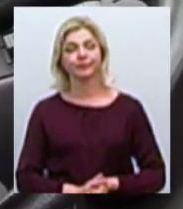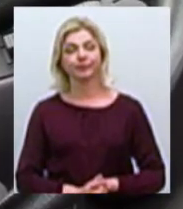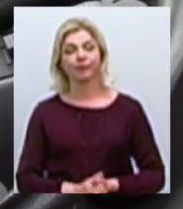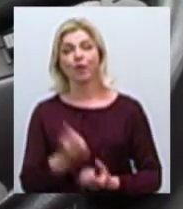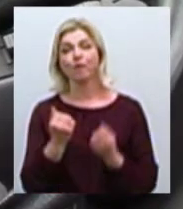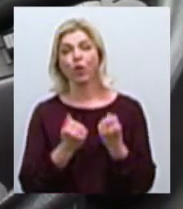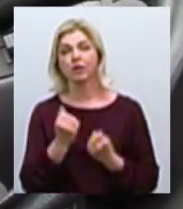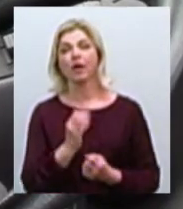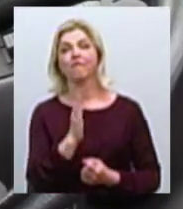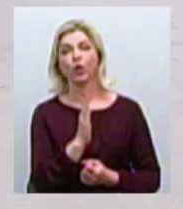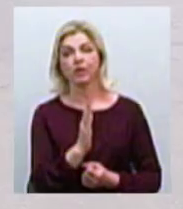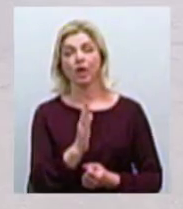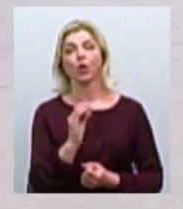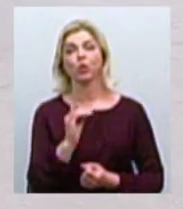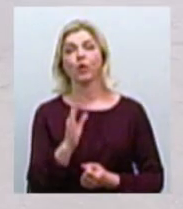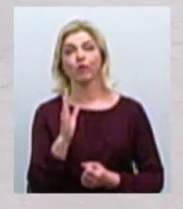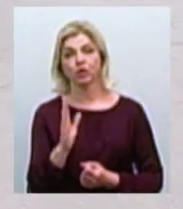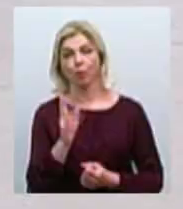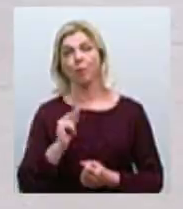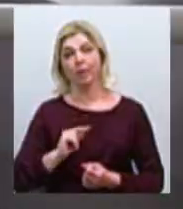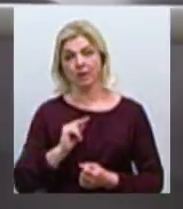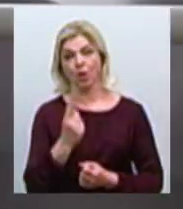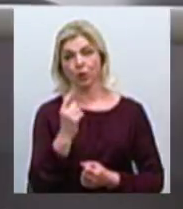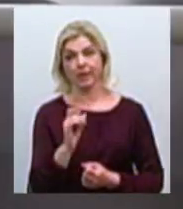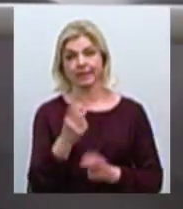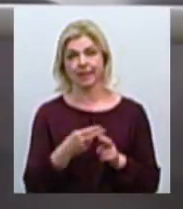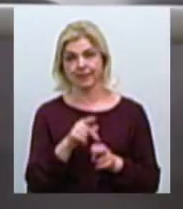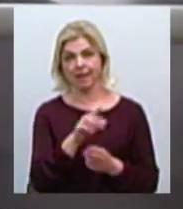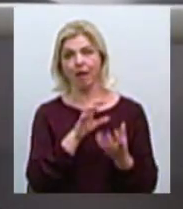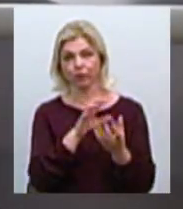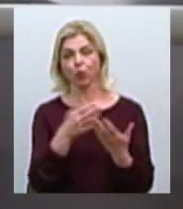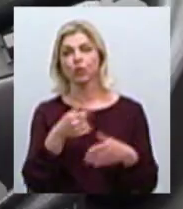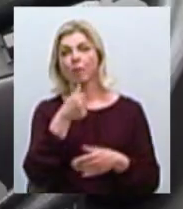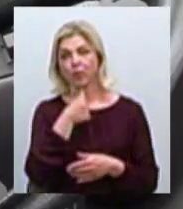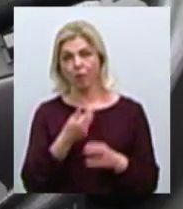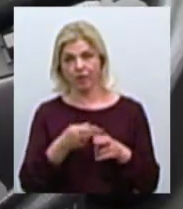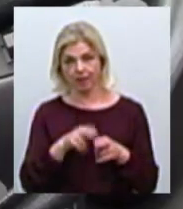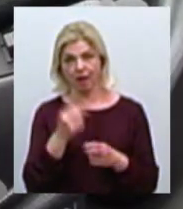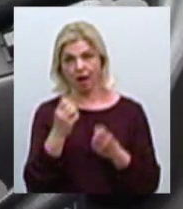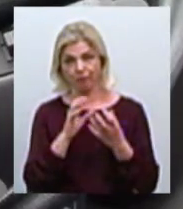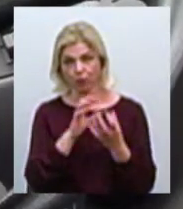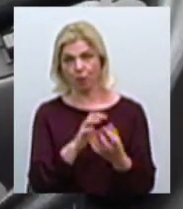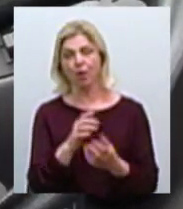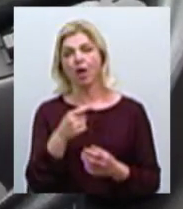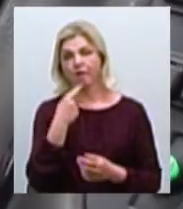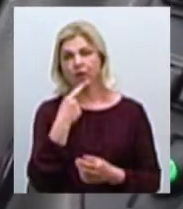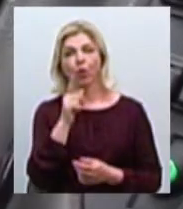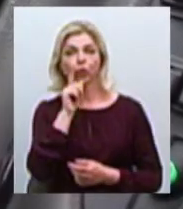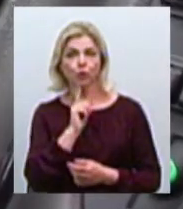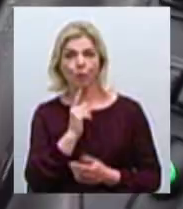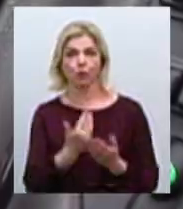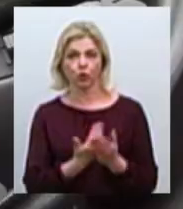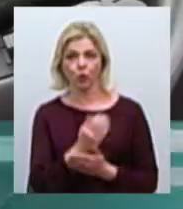Водій Юрій Василенко працюватиме на одному із цих автобусів. Він вже випробував техніку, каже, нові автомобілі зручніші в керуванні,